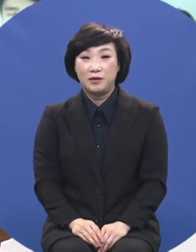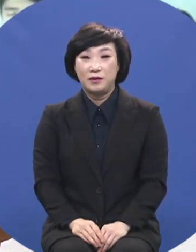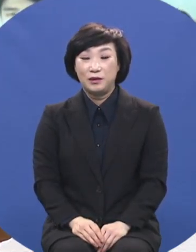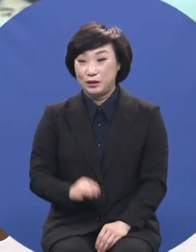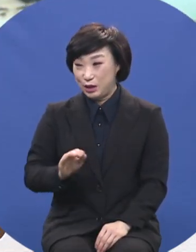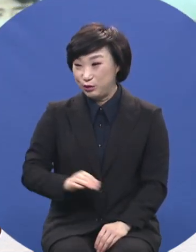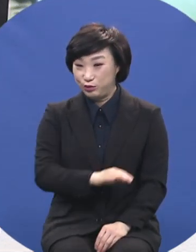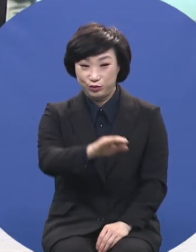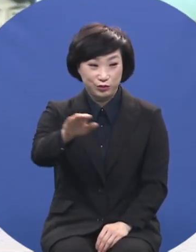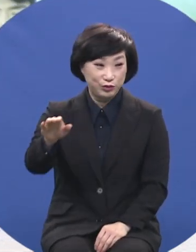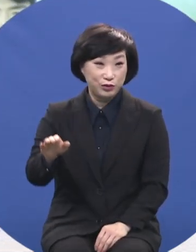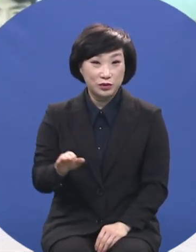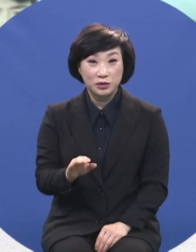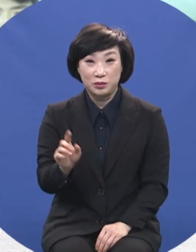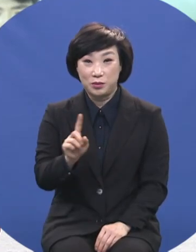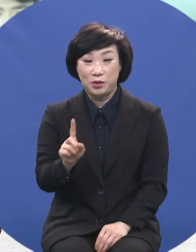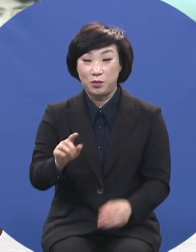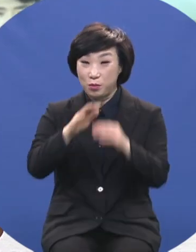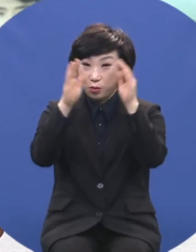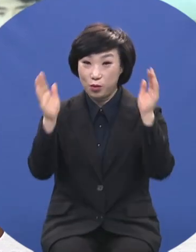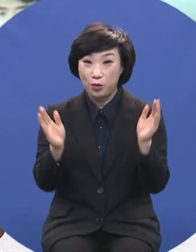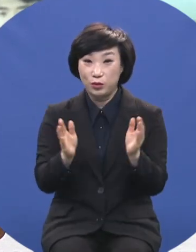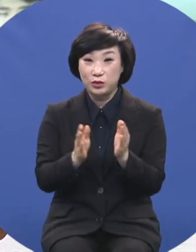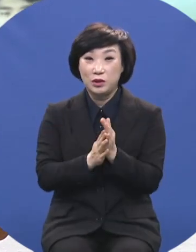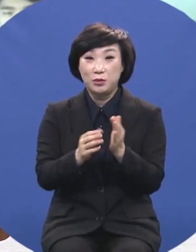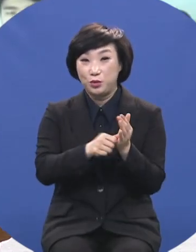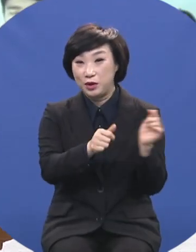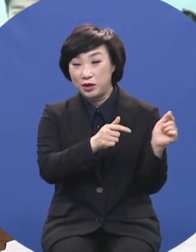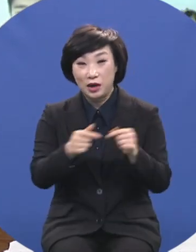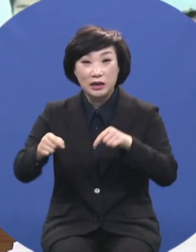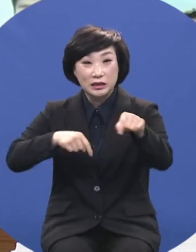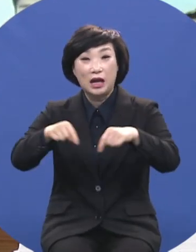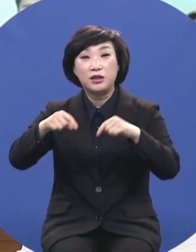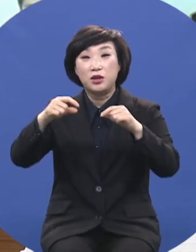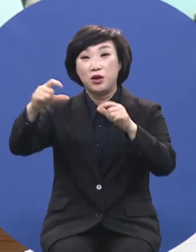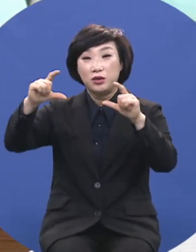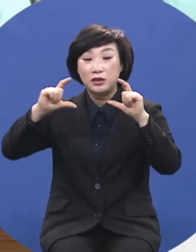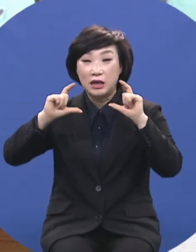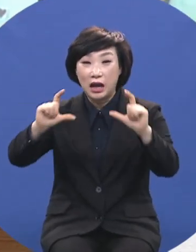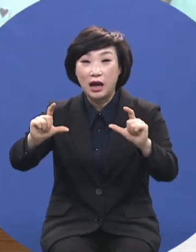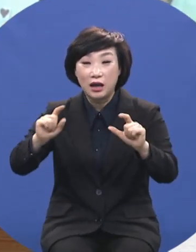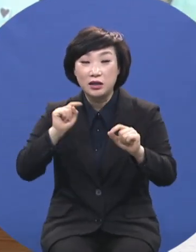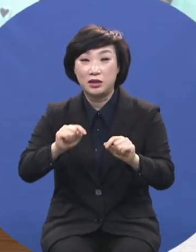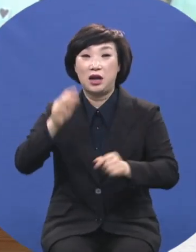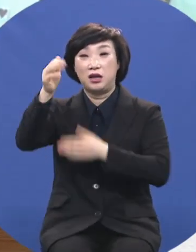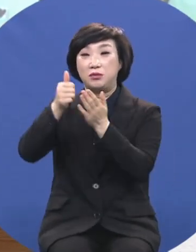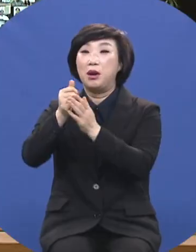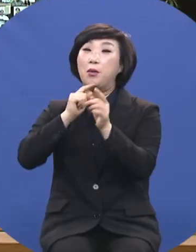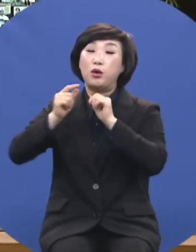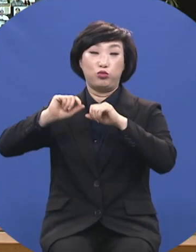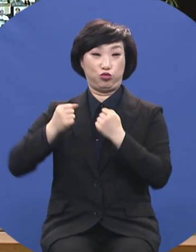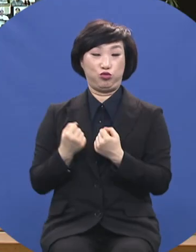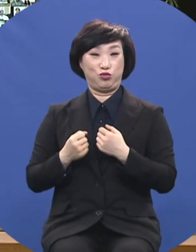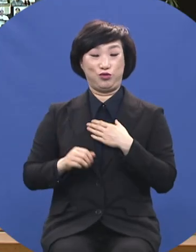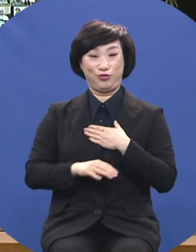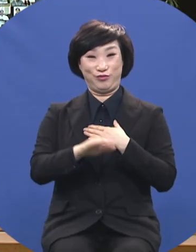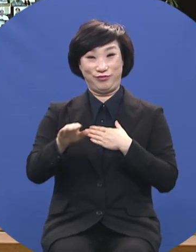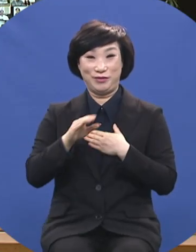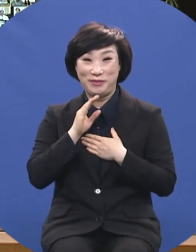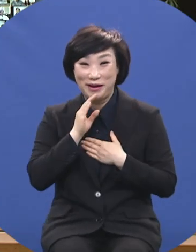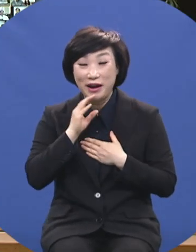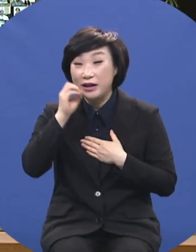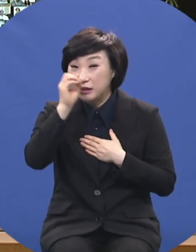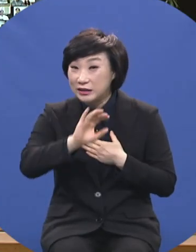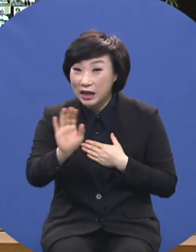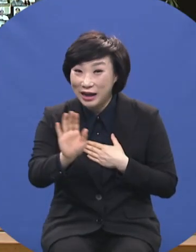그러니까 우리는 모든 만물을 다스리라는 것도 말씀의 복종이에요. 그냥이